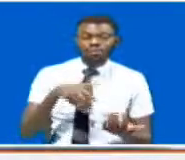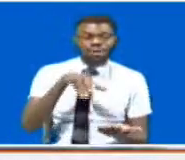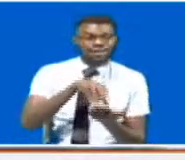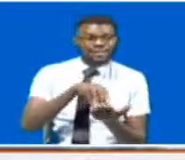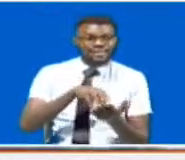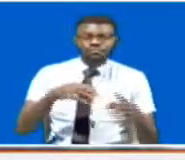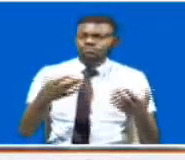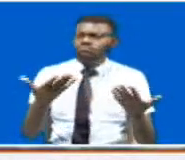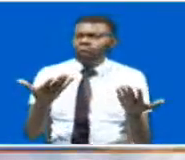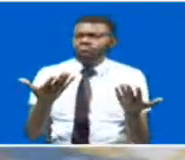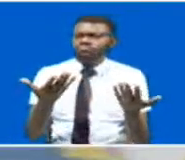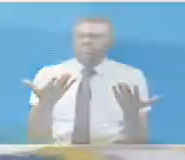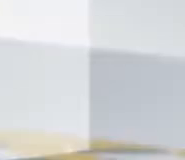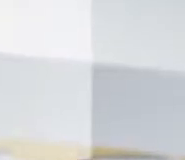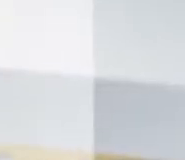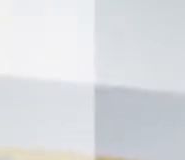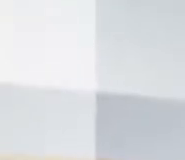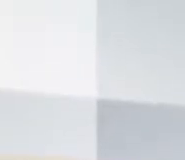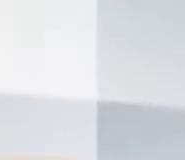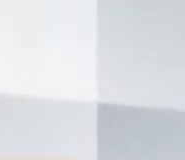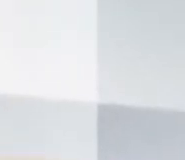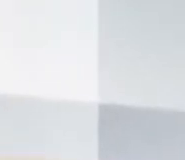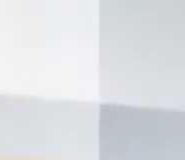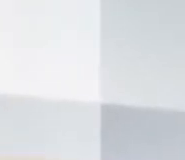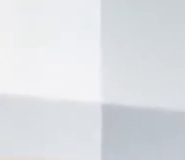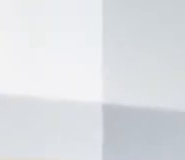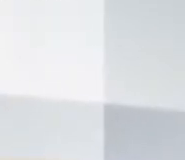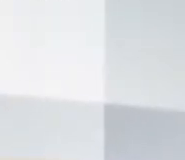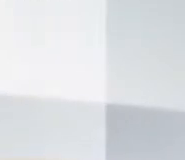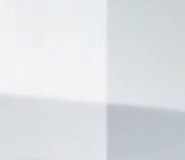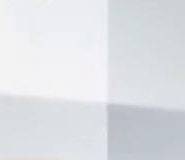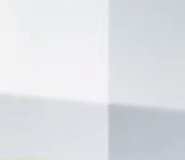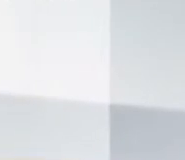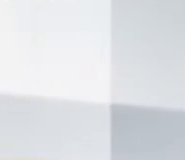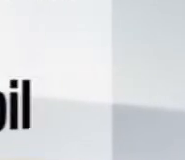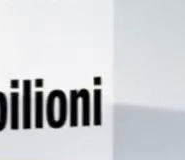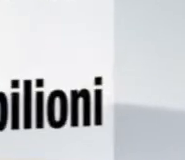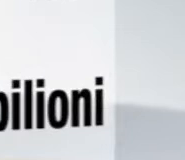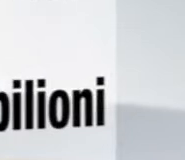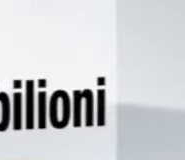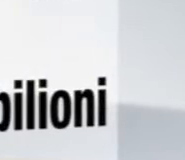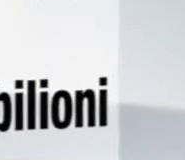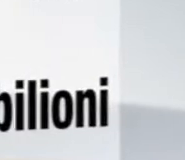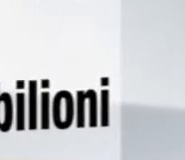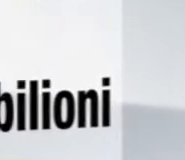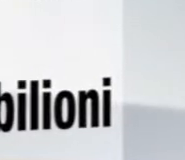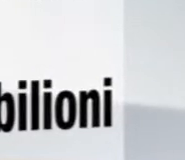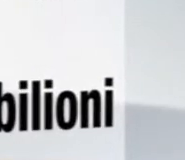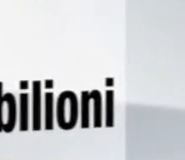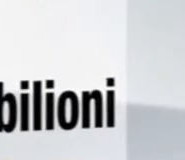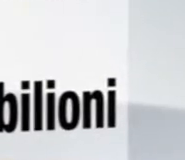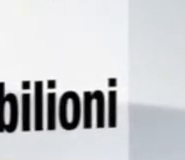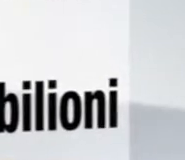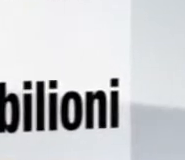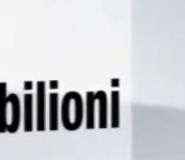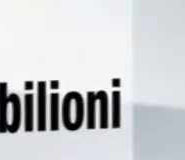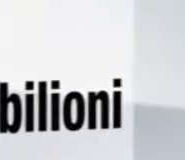kurejesha mali zenye thamani ya zaidi ya shilingi bilioni 42 zinaendelea katika mahakama mbalimbali